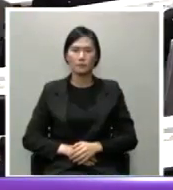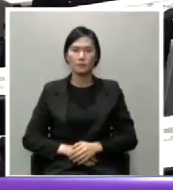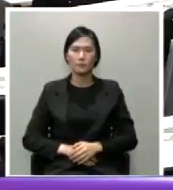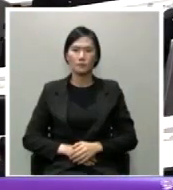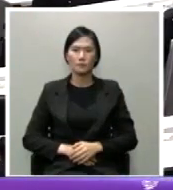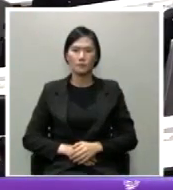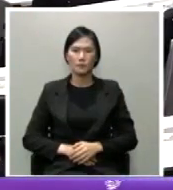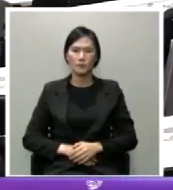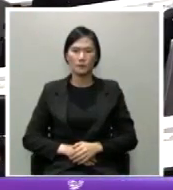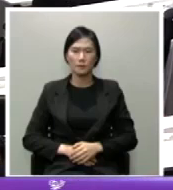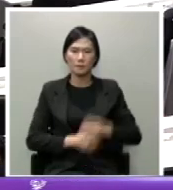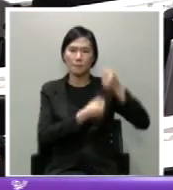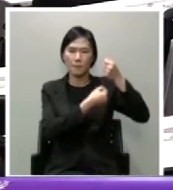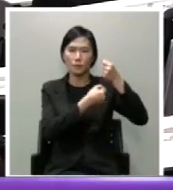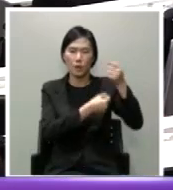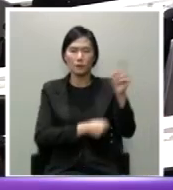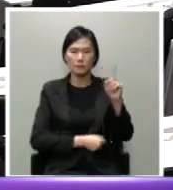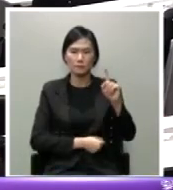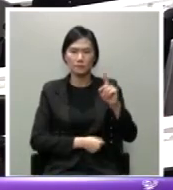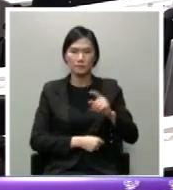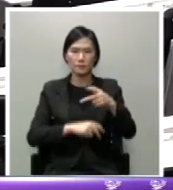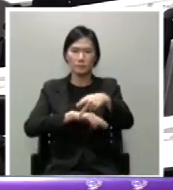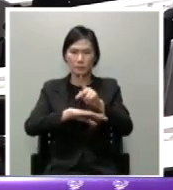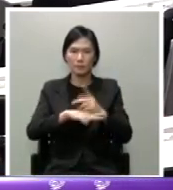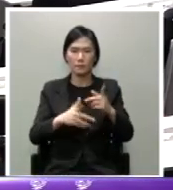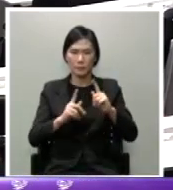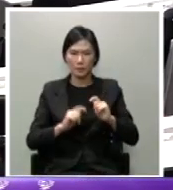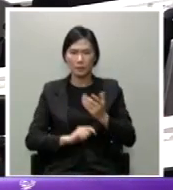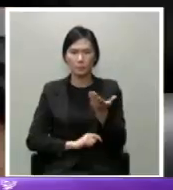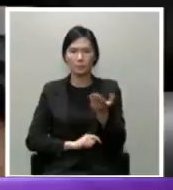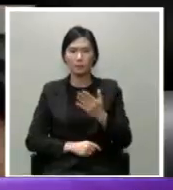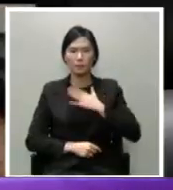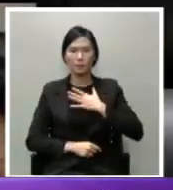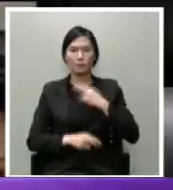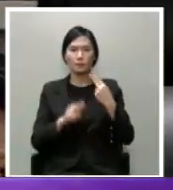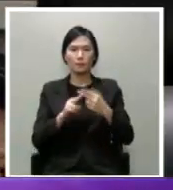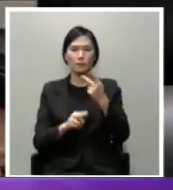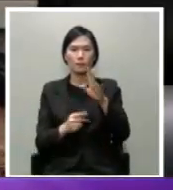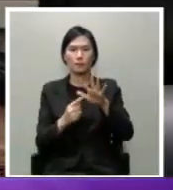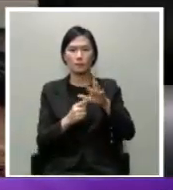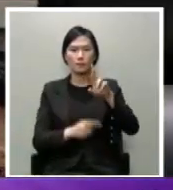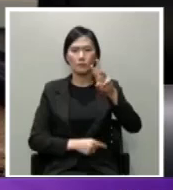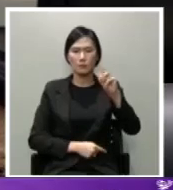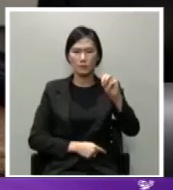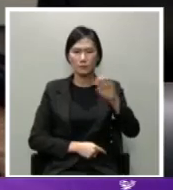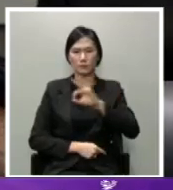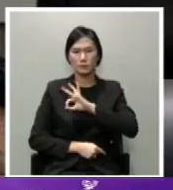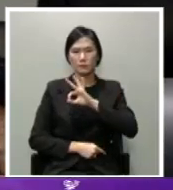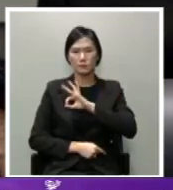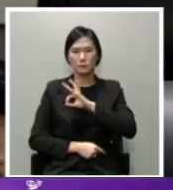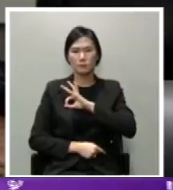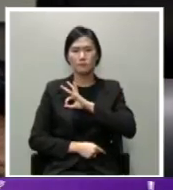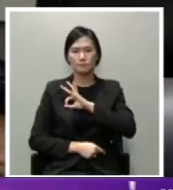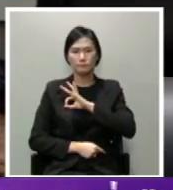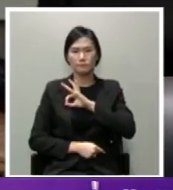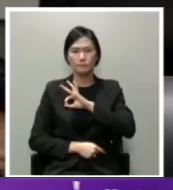กรุณาประธานประท้วงท่านประธานอนุญาตกรุณาอนุญาตครับผมนายคารมพลพรกลางสมาชิกสภาผู้แทนราษฎ